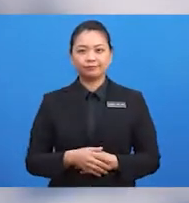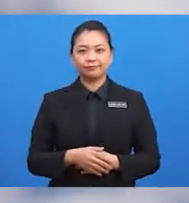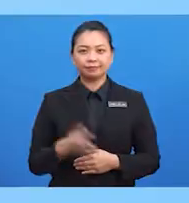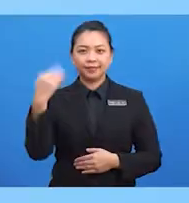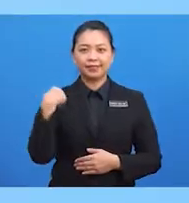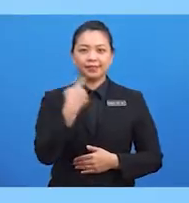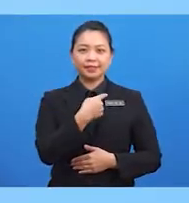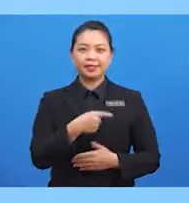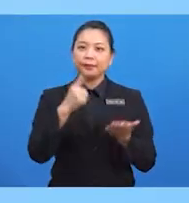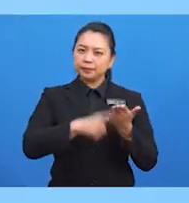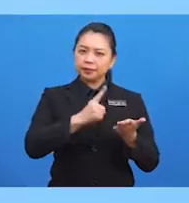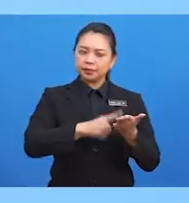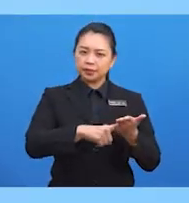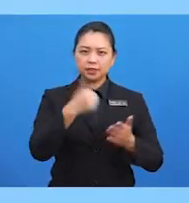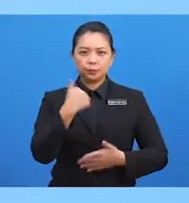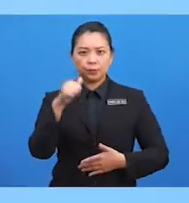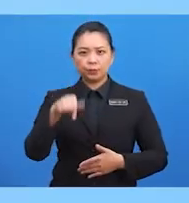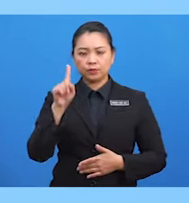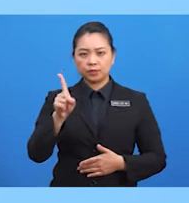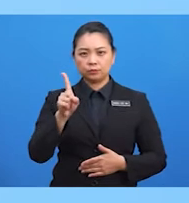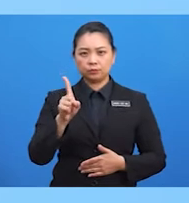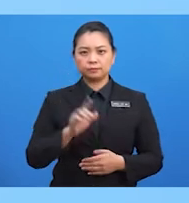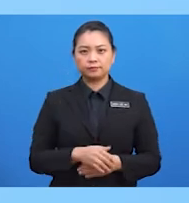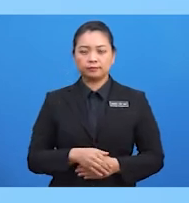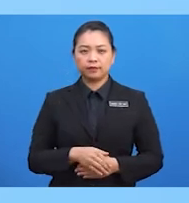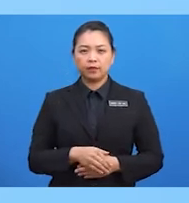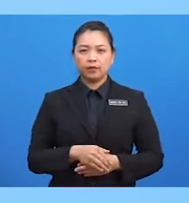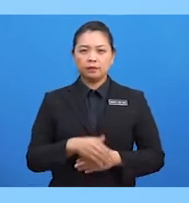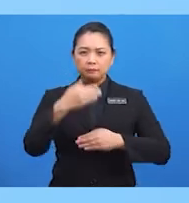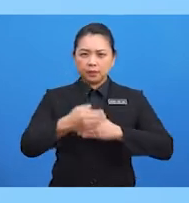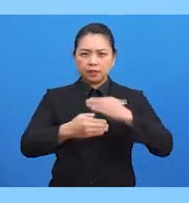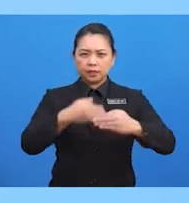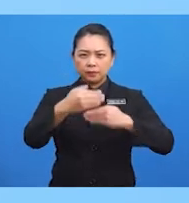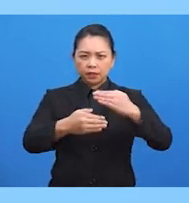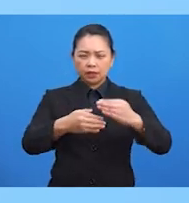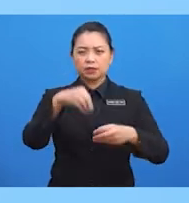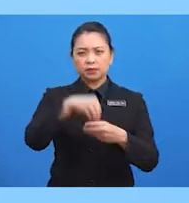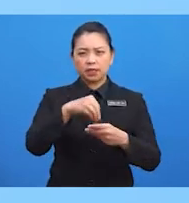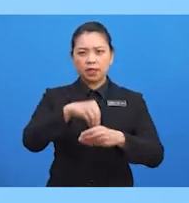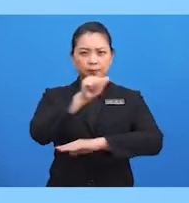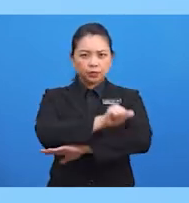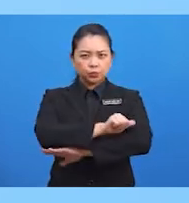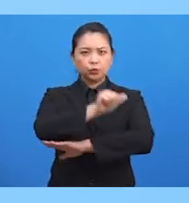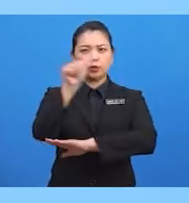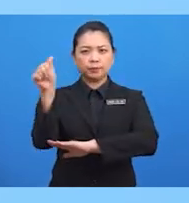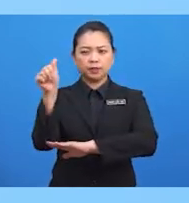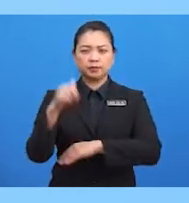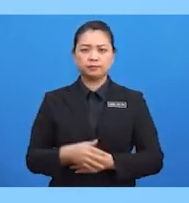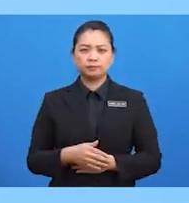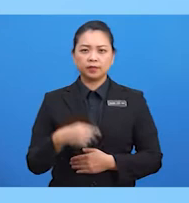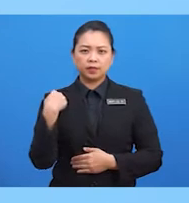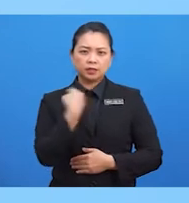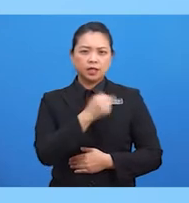kita bincangkan 10.1 perkembangan dalam astronomi. Kita akan